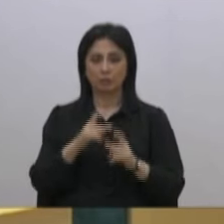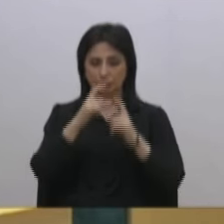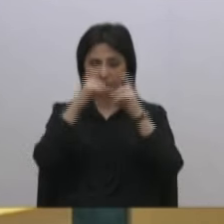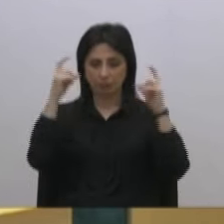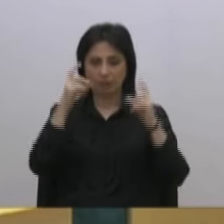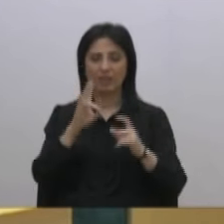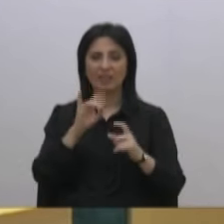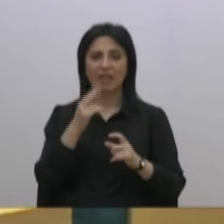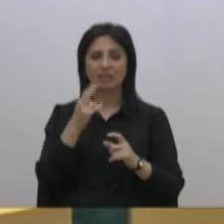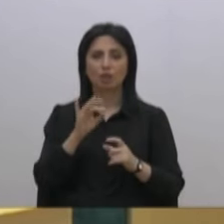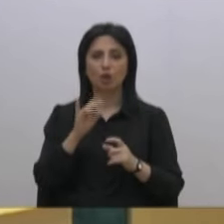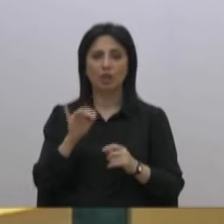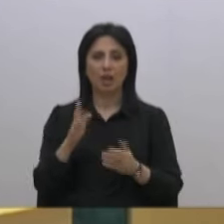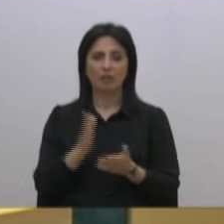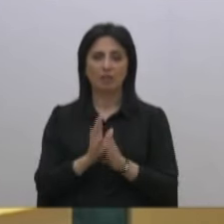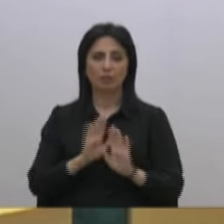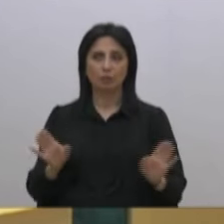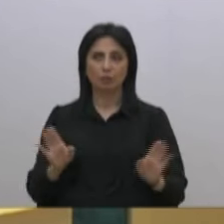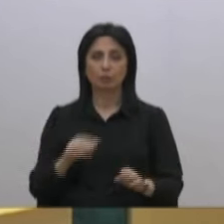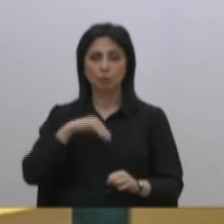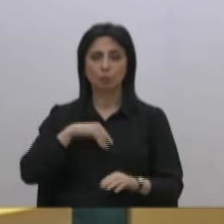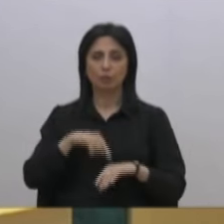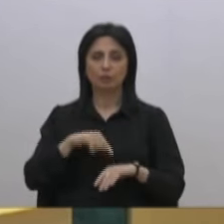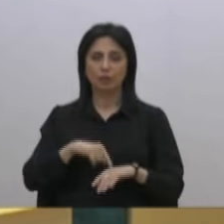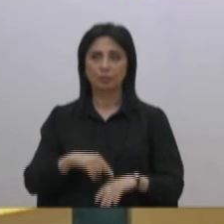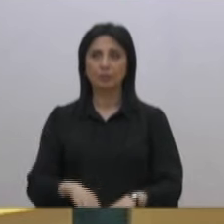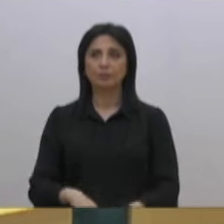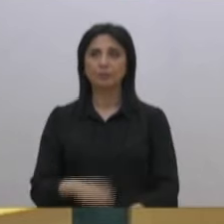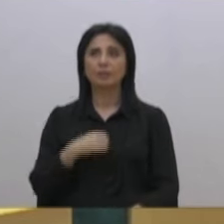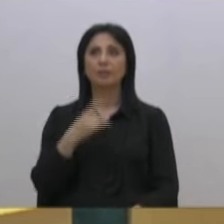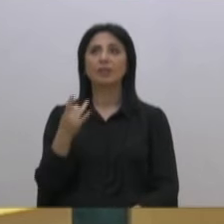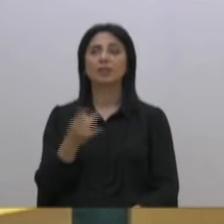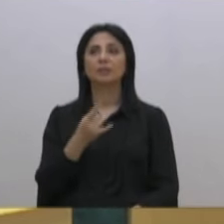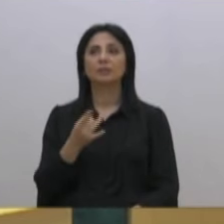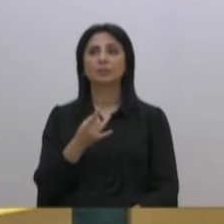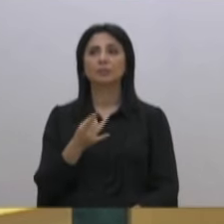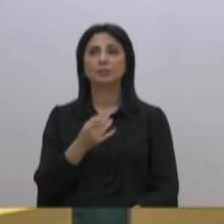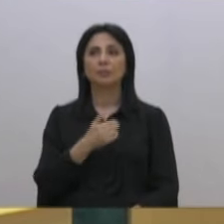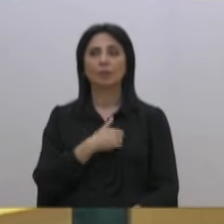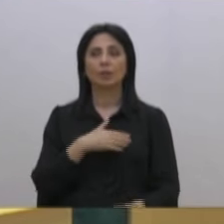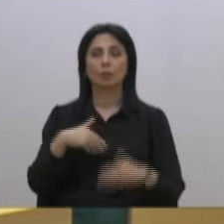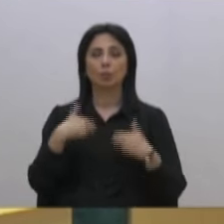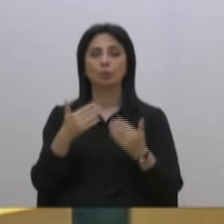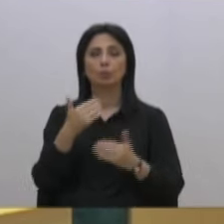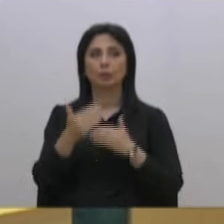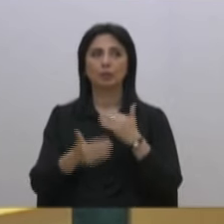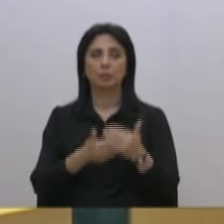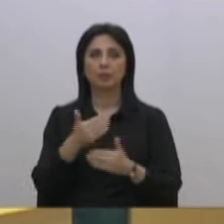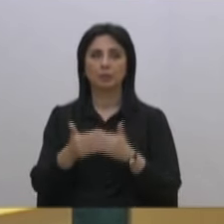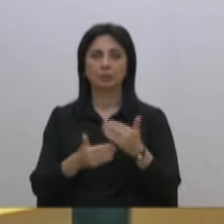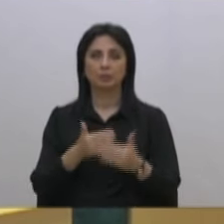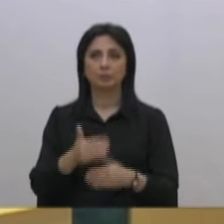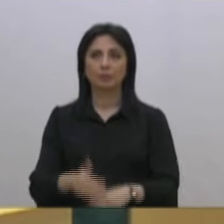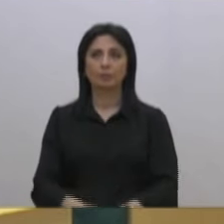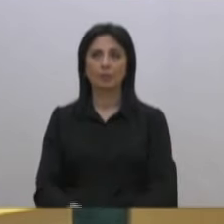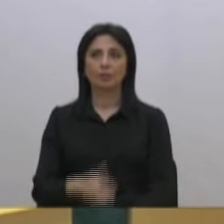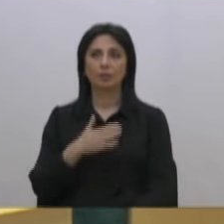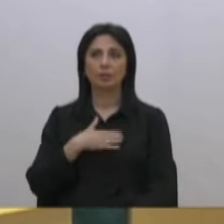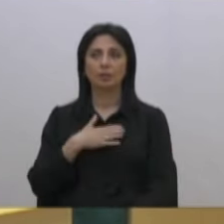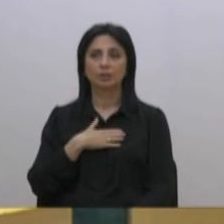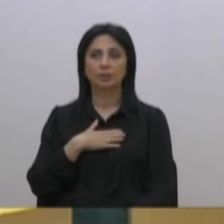და მათი სულისკვეთება. მე კიდევ ერთხელ მინდა უსურვო წარმატებები